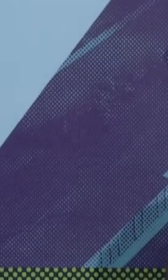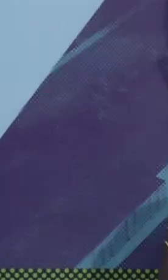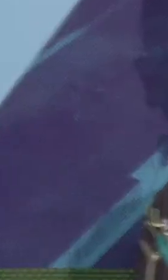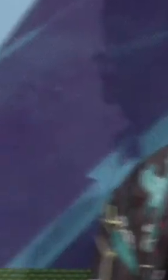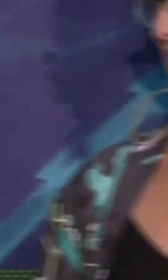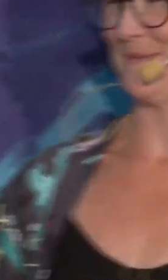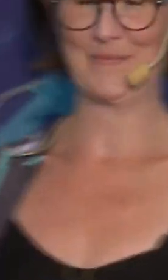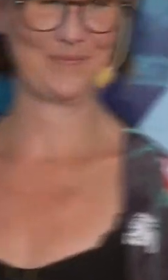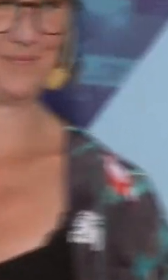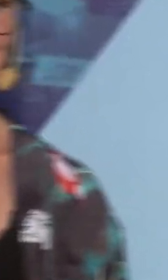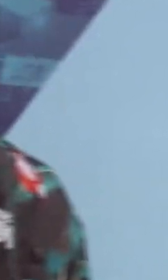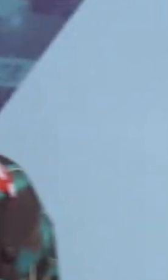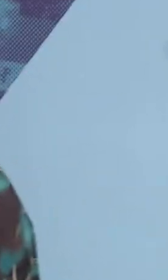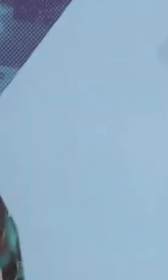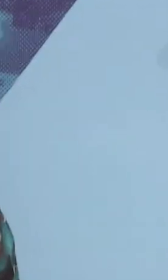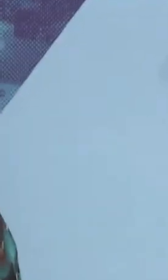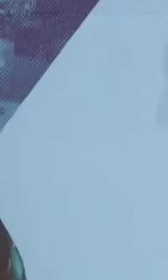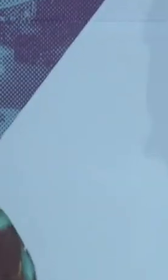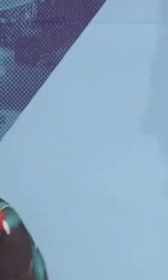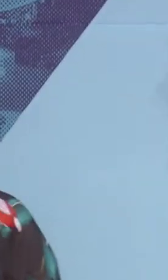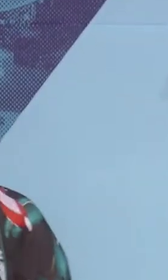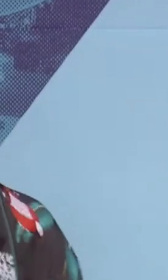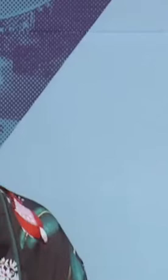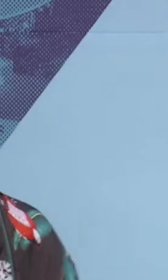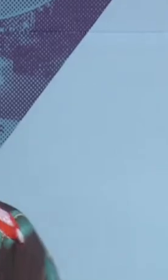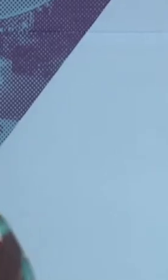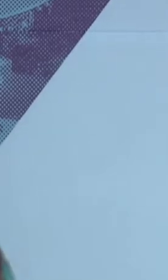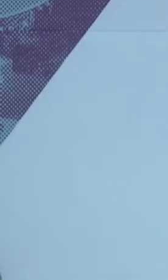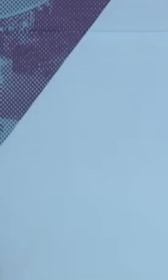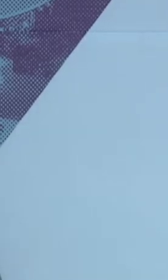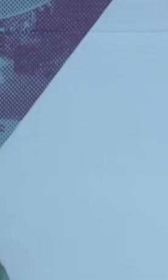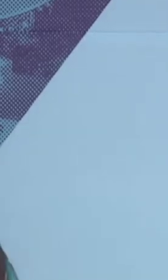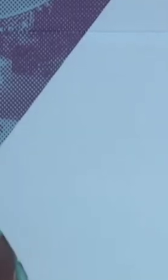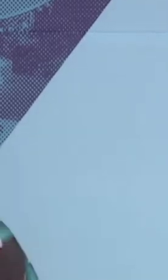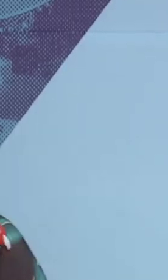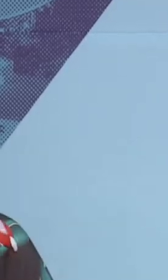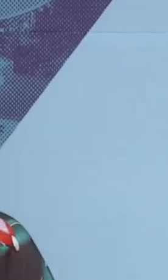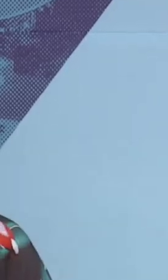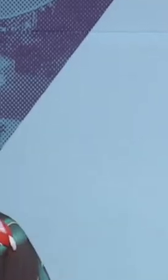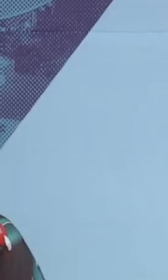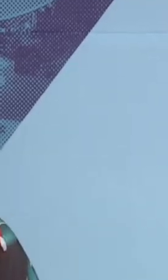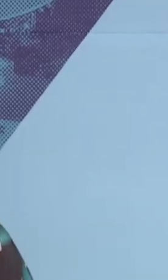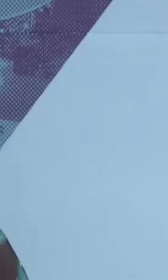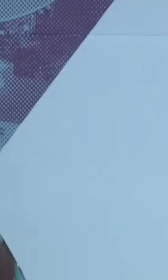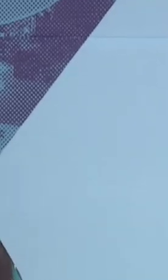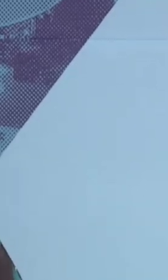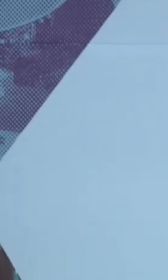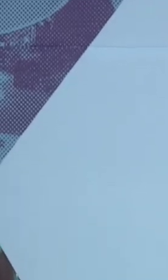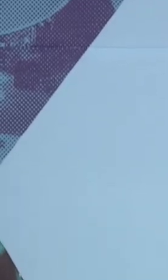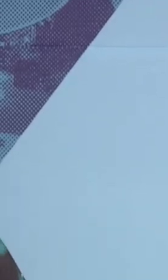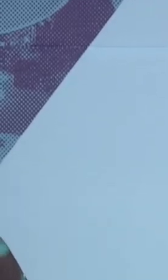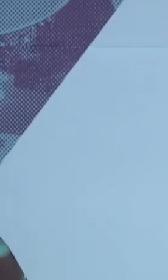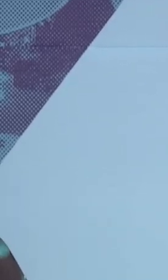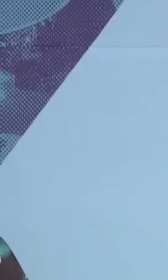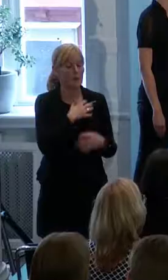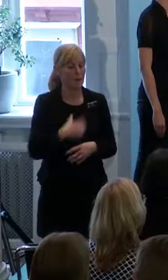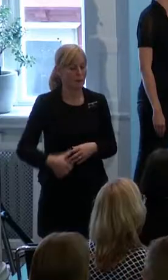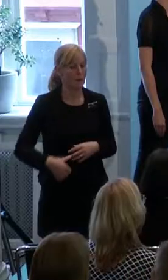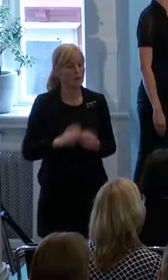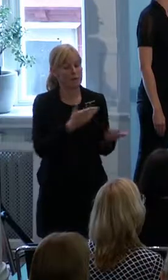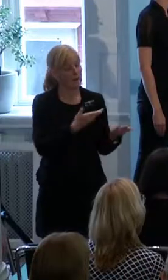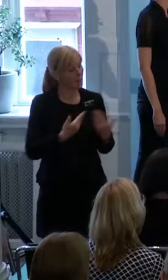stad. Mm. Tack. Och Per Olsson Frid. Ja. Det stämmer. Statssekreterare på Kulturdepartementet. Välkomna.